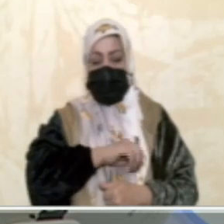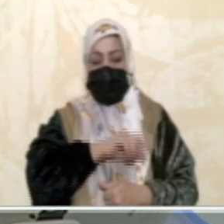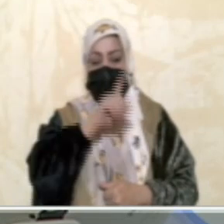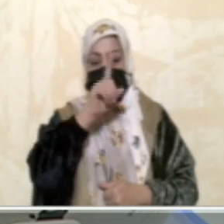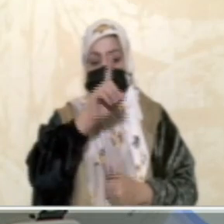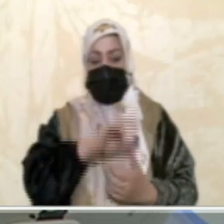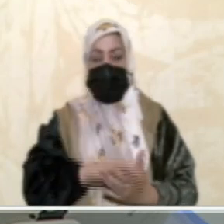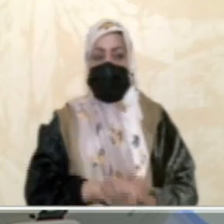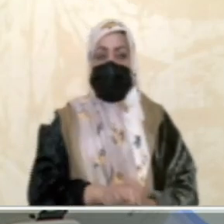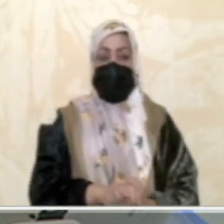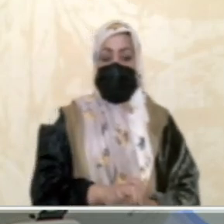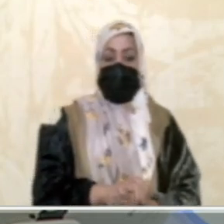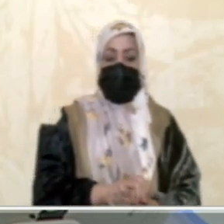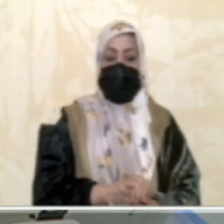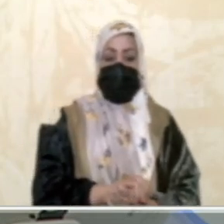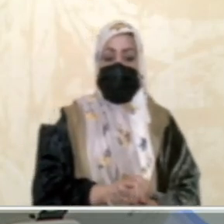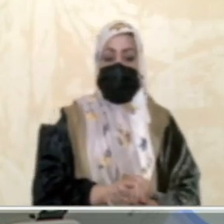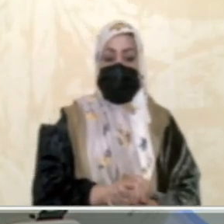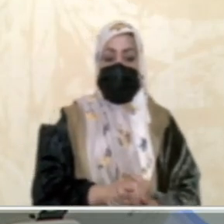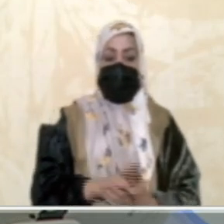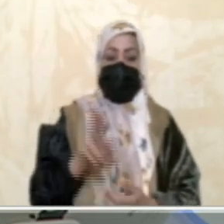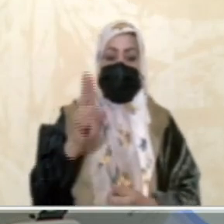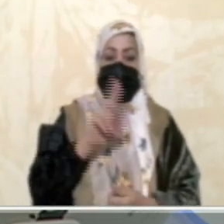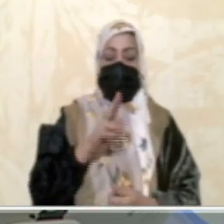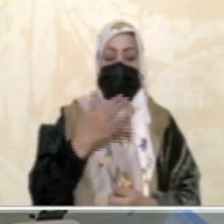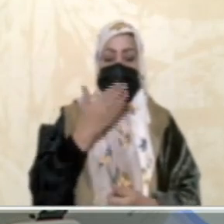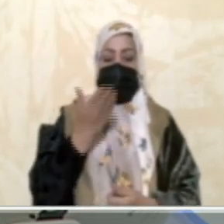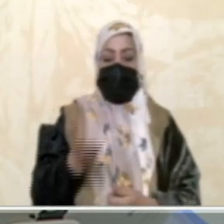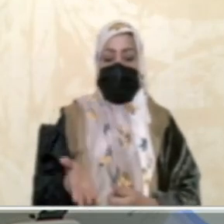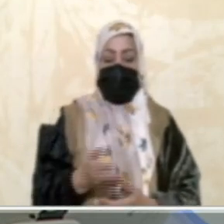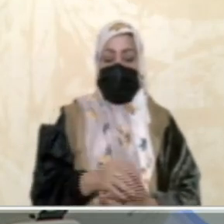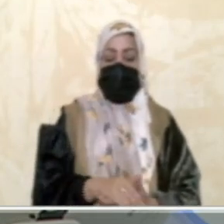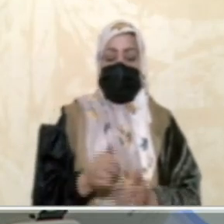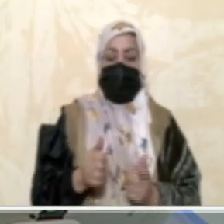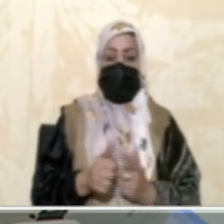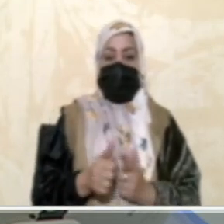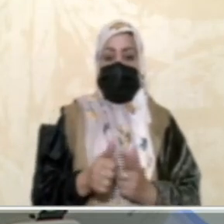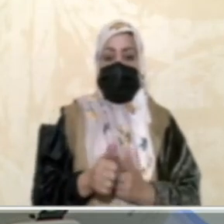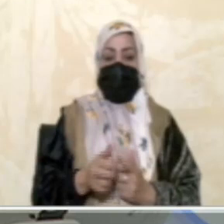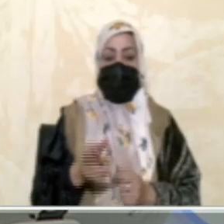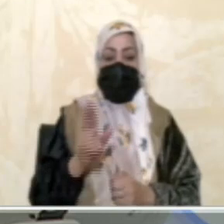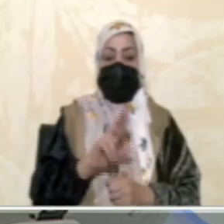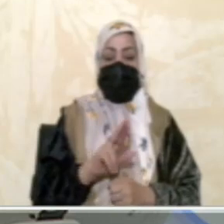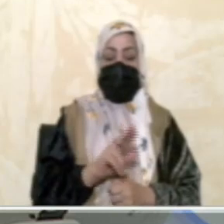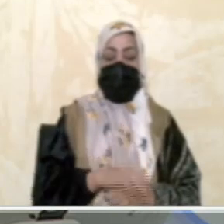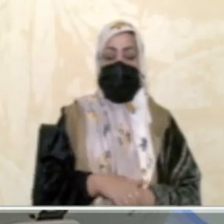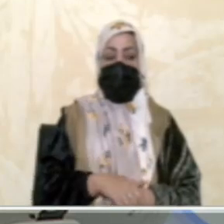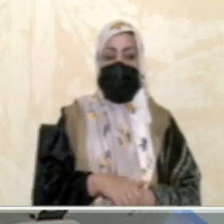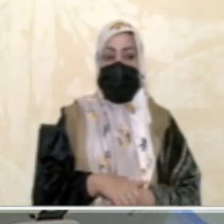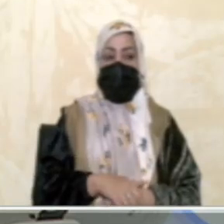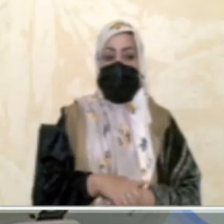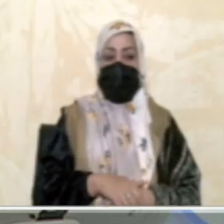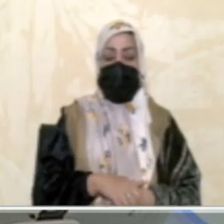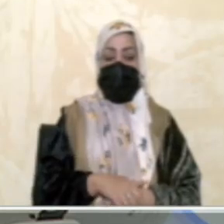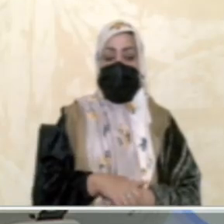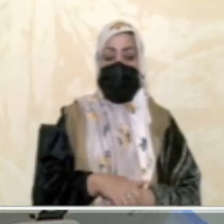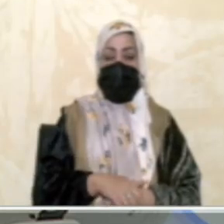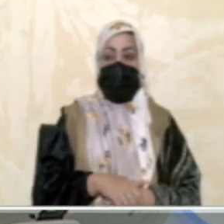تفضلي السؤال الاول ابن بنت الاخت